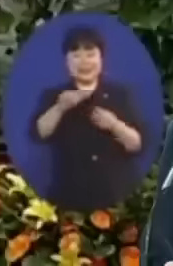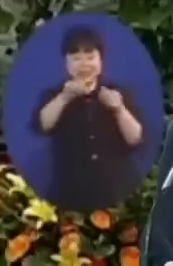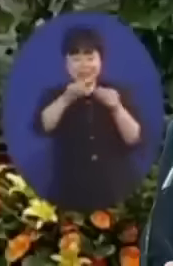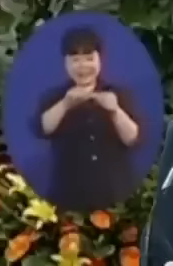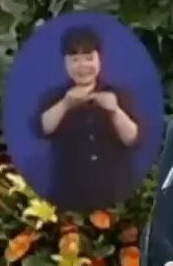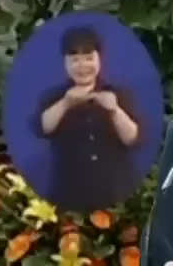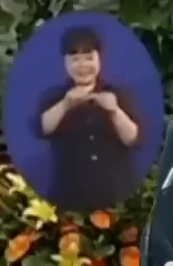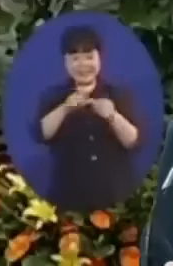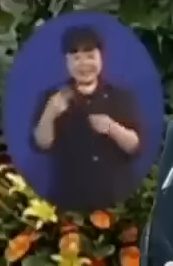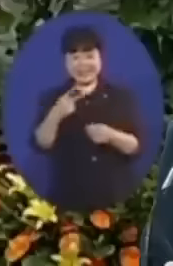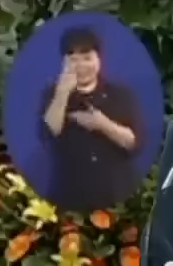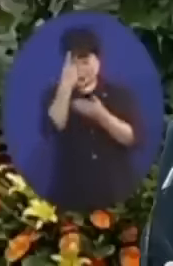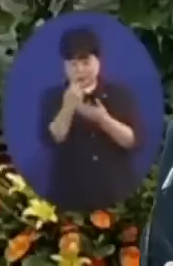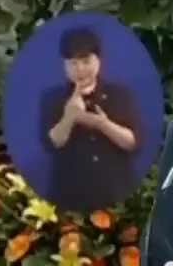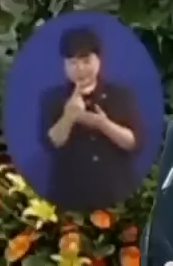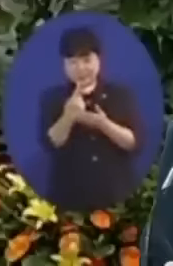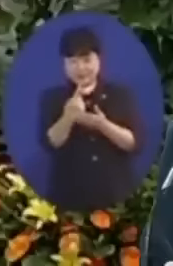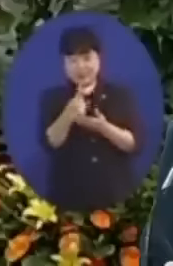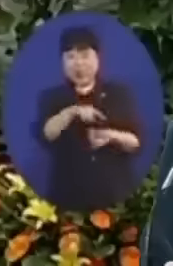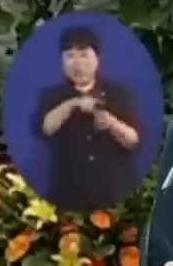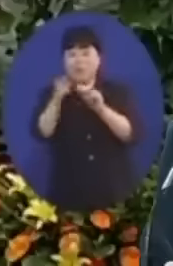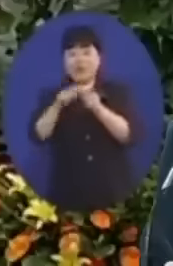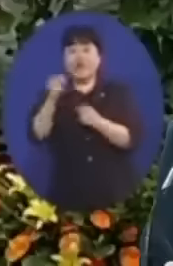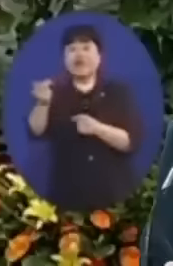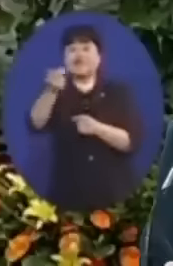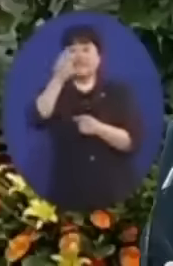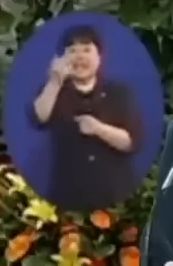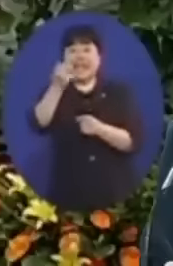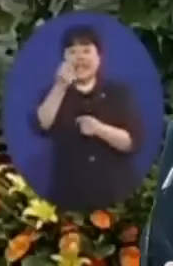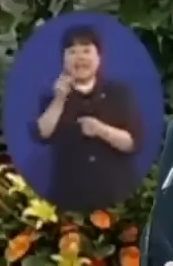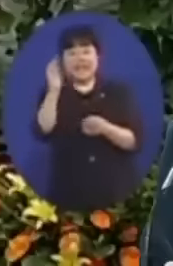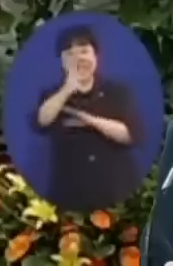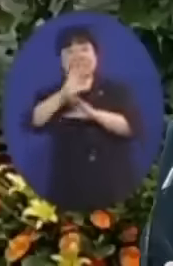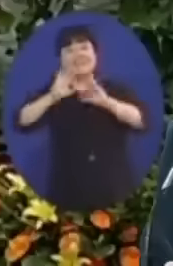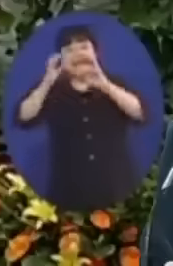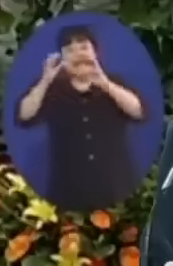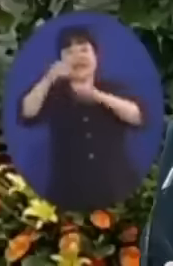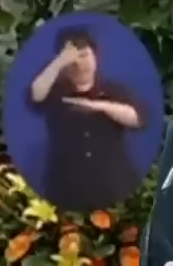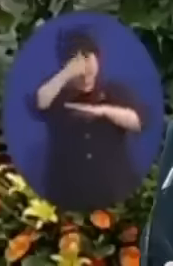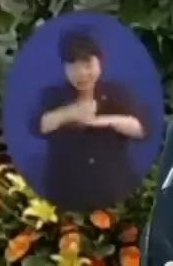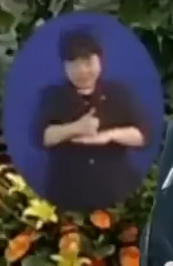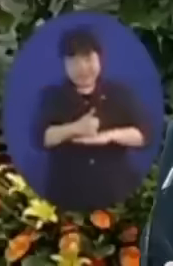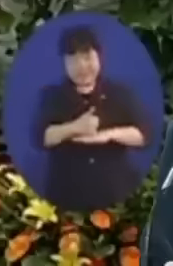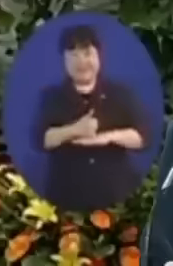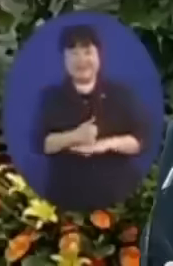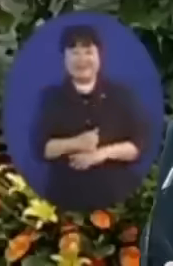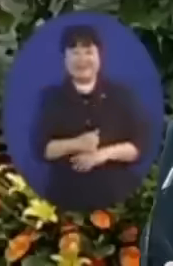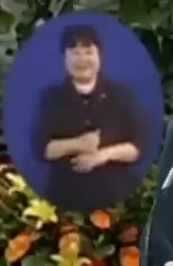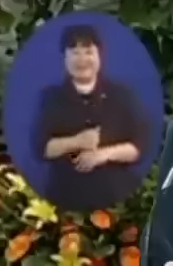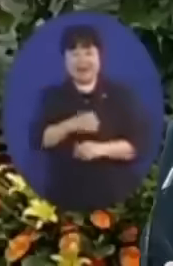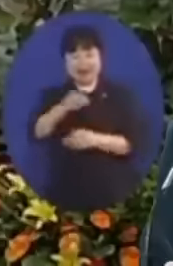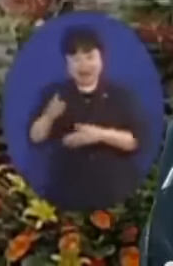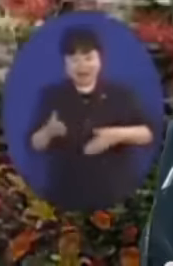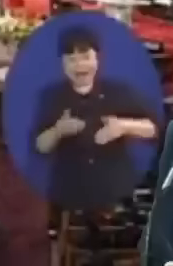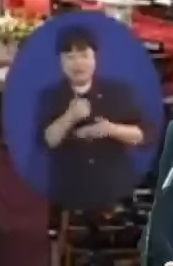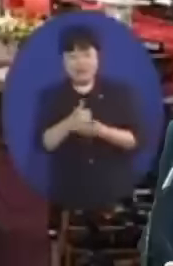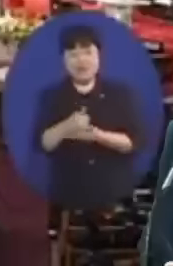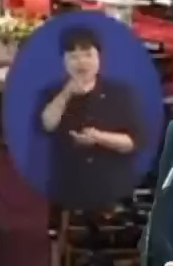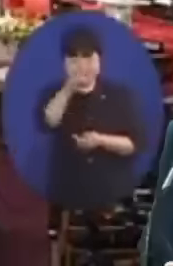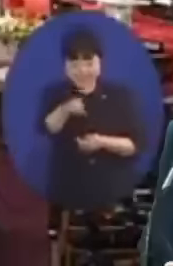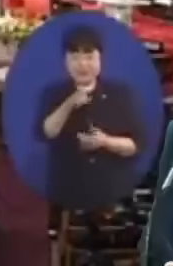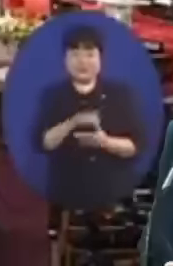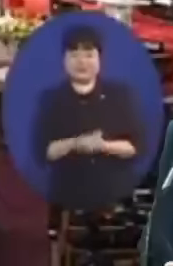다섯째 축복은 재림의 축복으로 부활, 영생, 천국이 종국적으로 우리가 갈 운명의